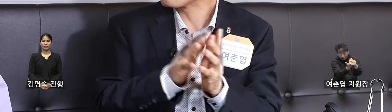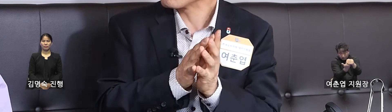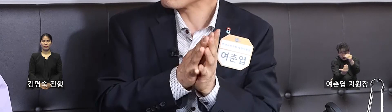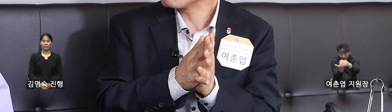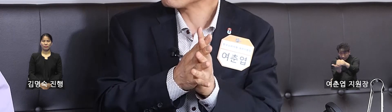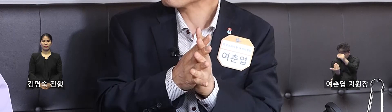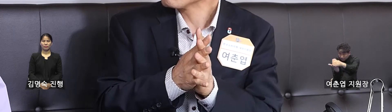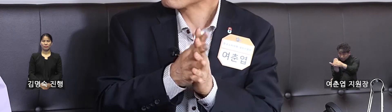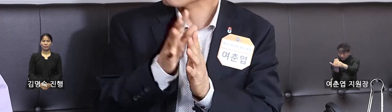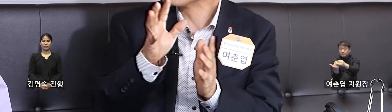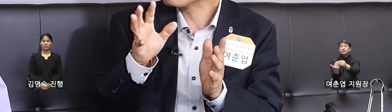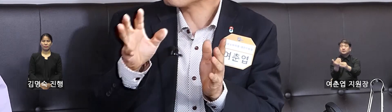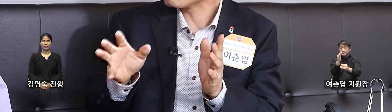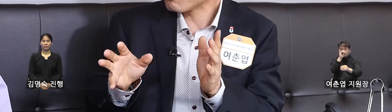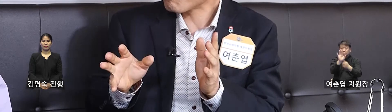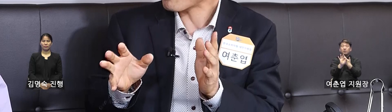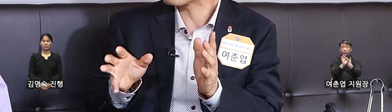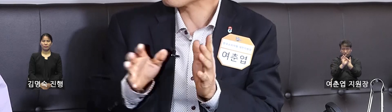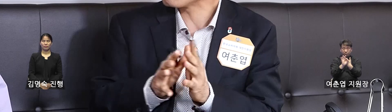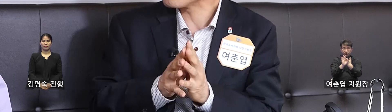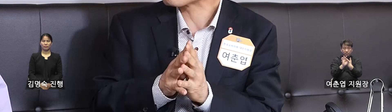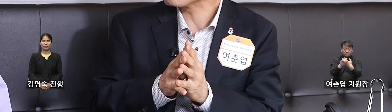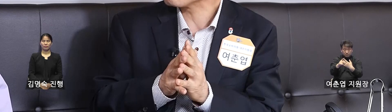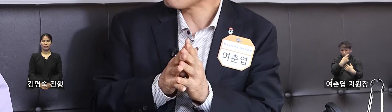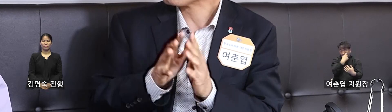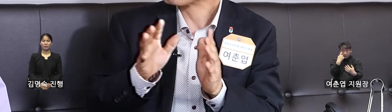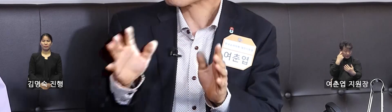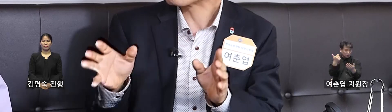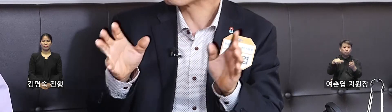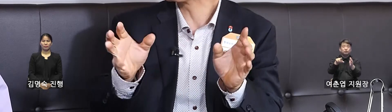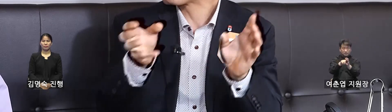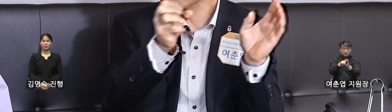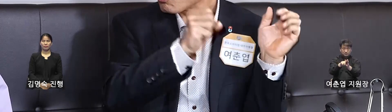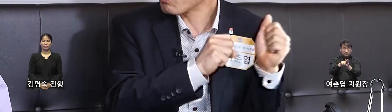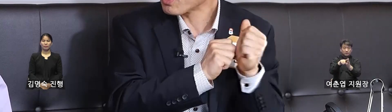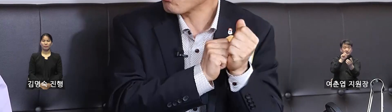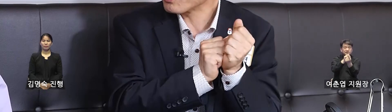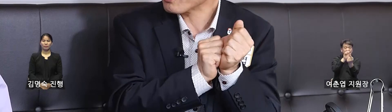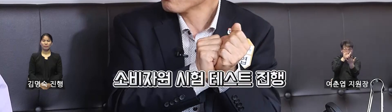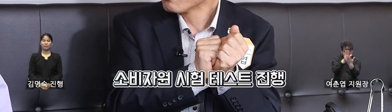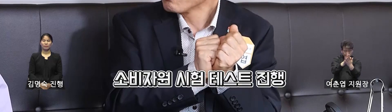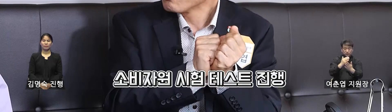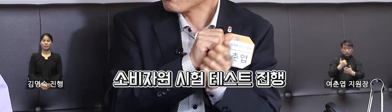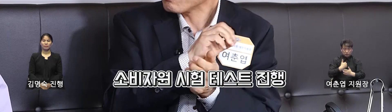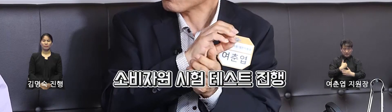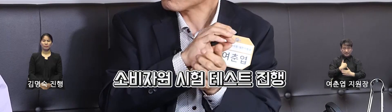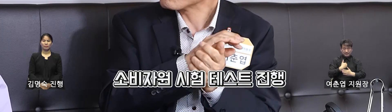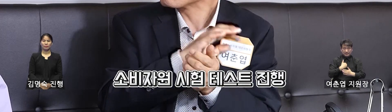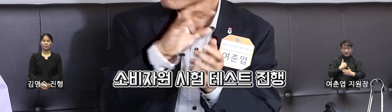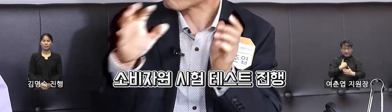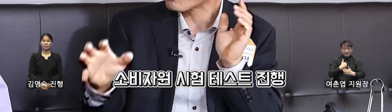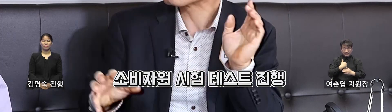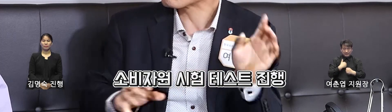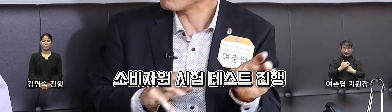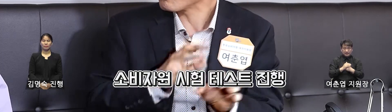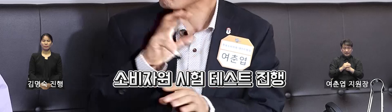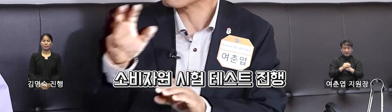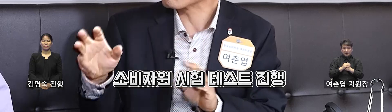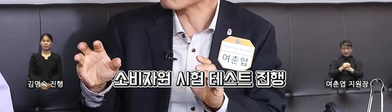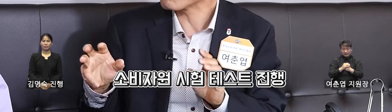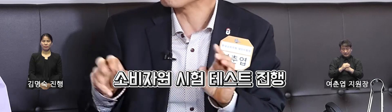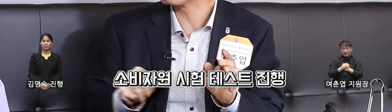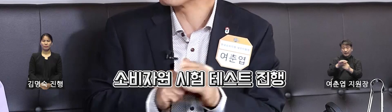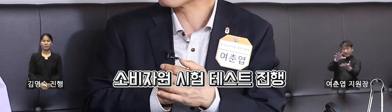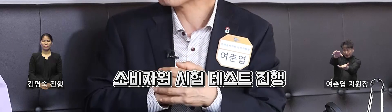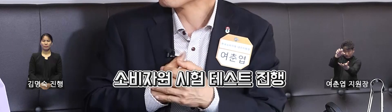사건이 접수되게 되면은 그 운을 파악하기 위해서 직접 저희 소비자원에 시험 테스트를